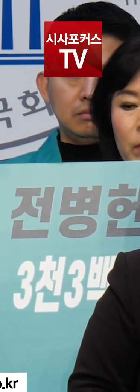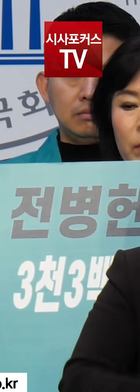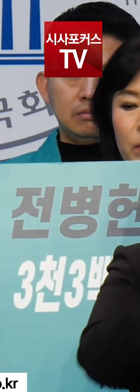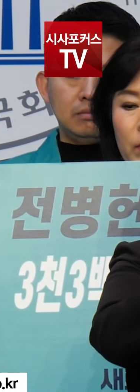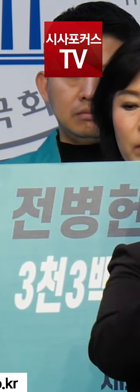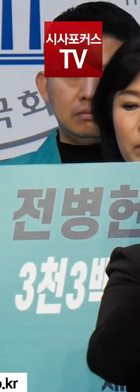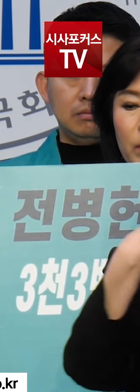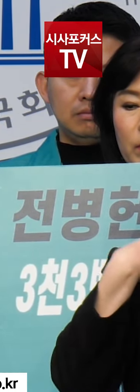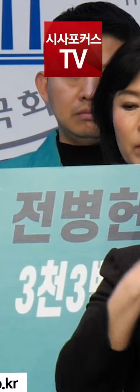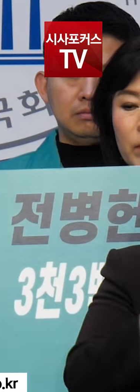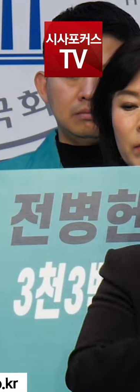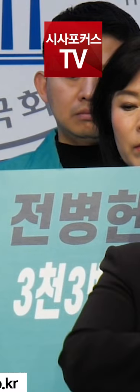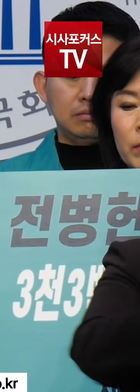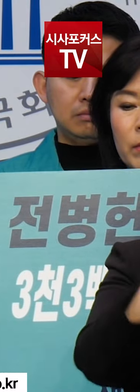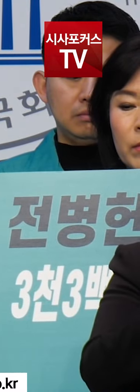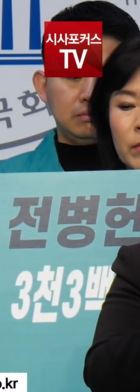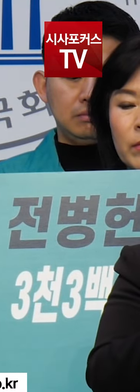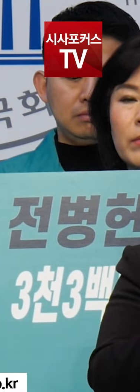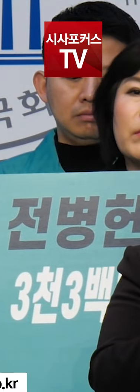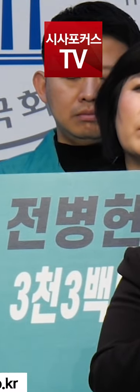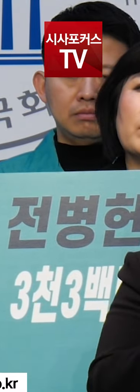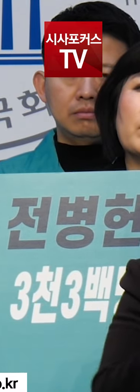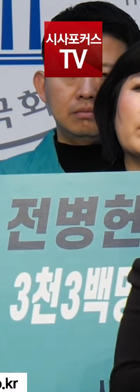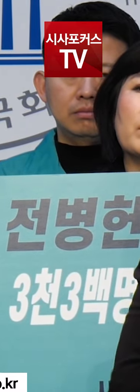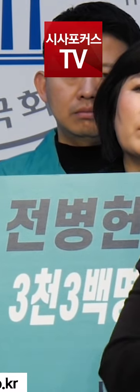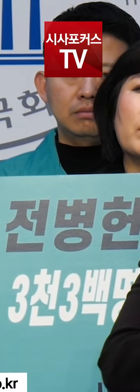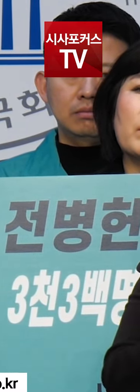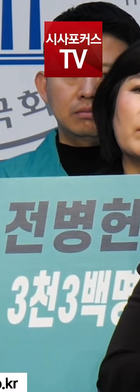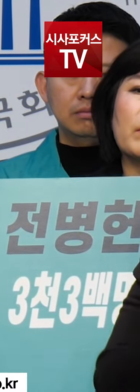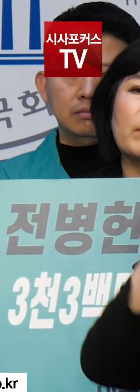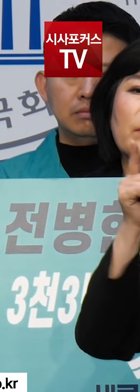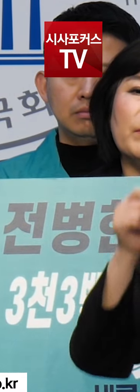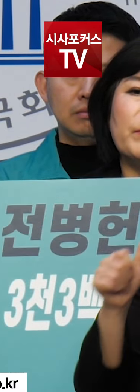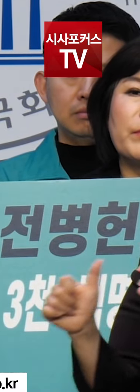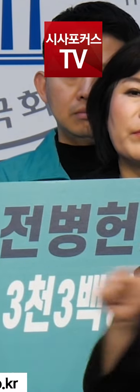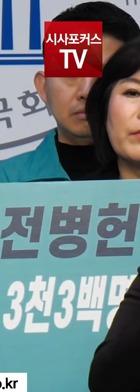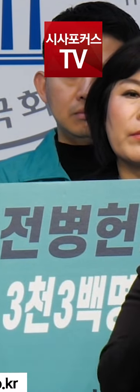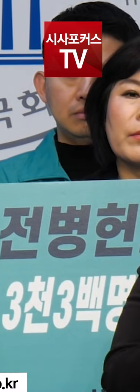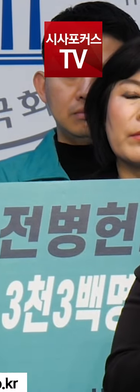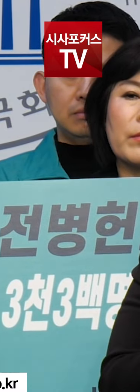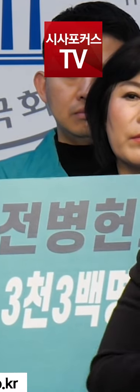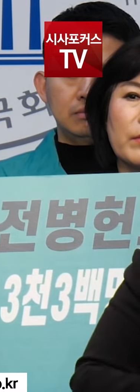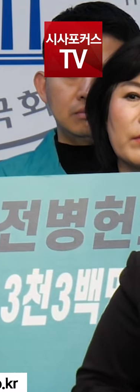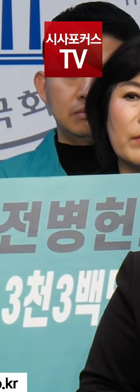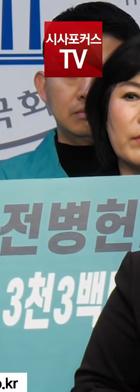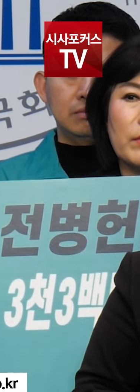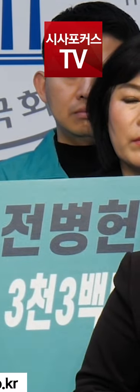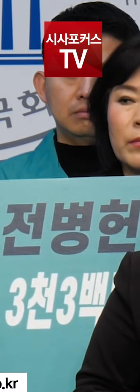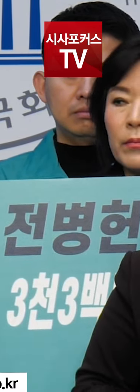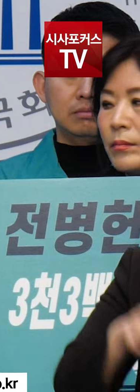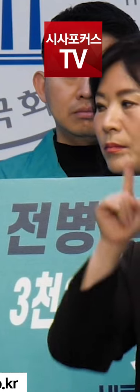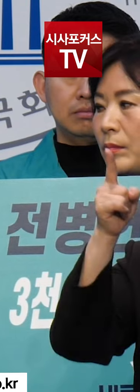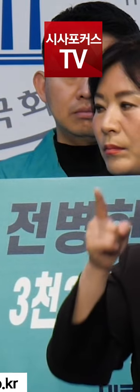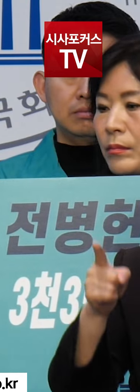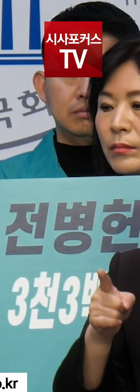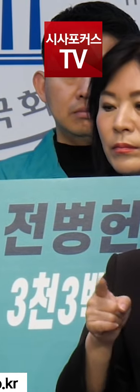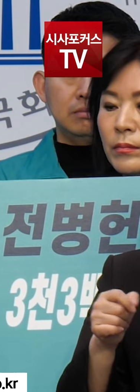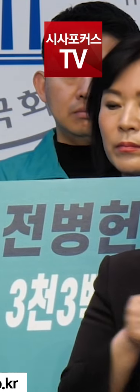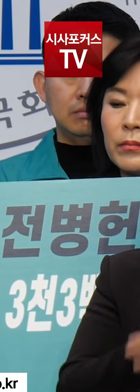위해 이재명이 필요합니다. 이재명은 사법 방탄을 위해 윤석열의 폭주가